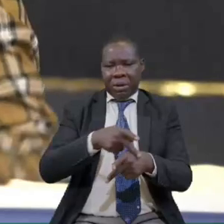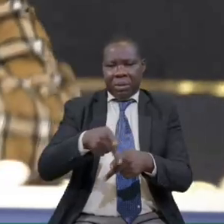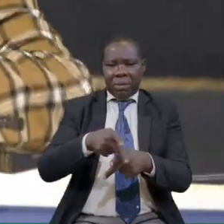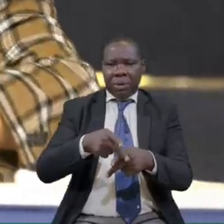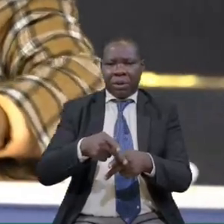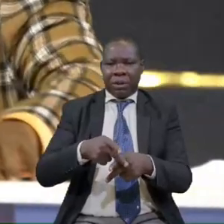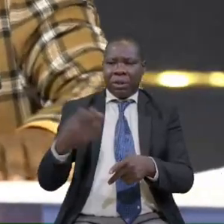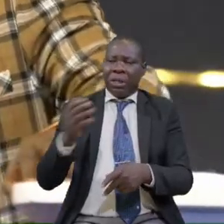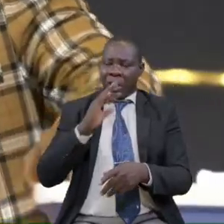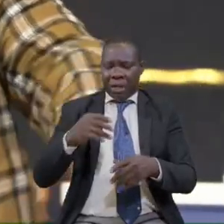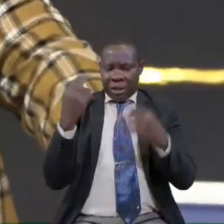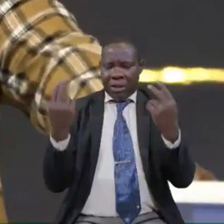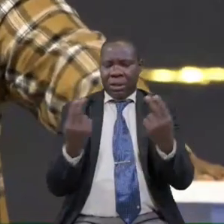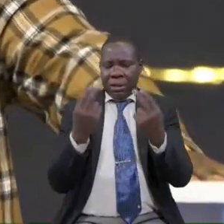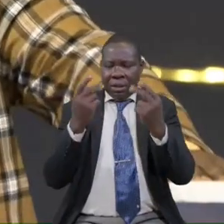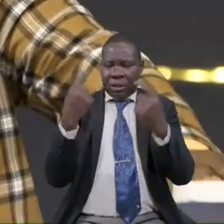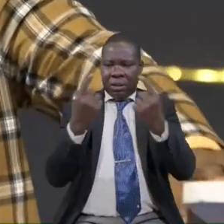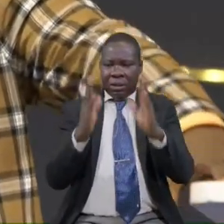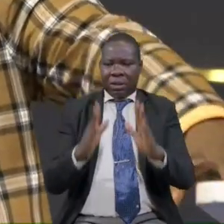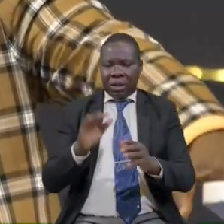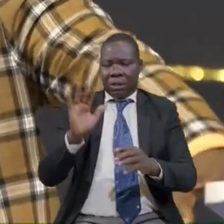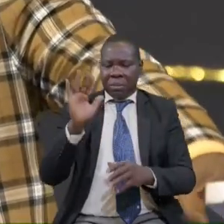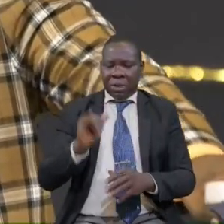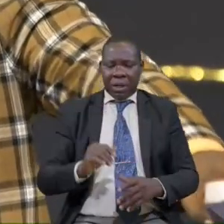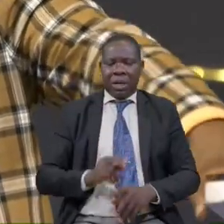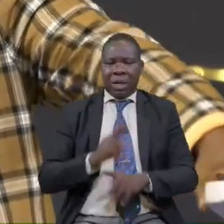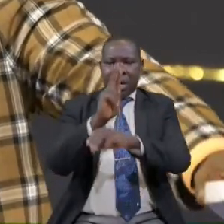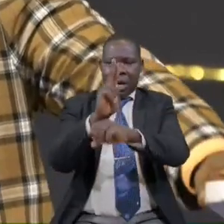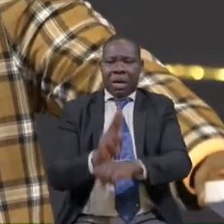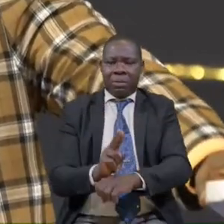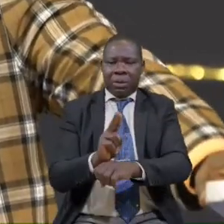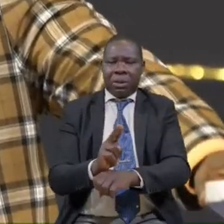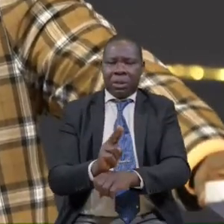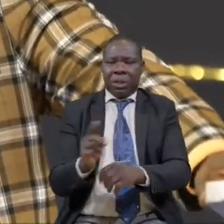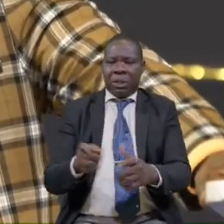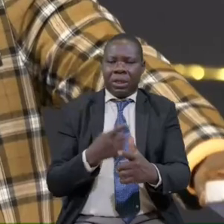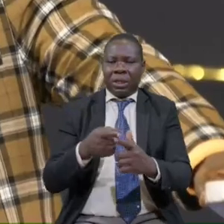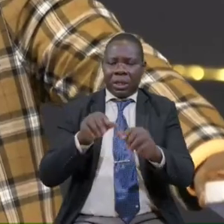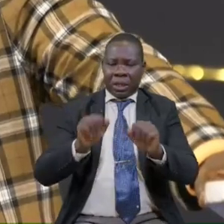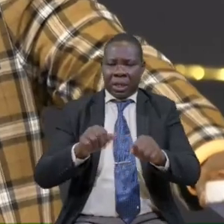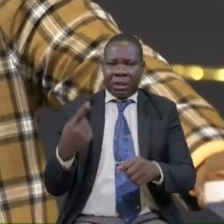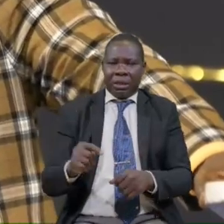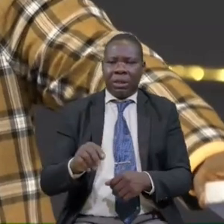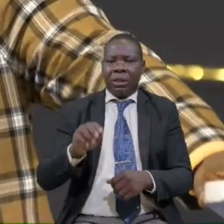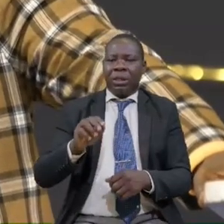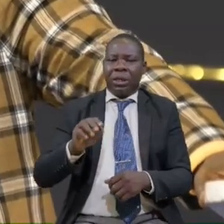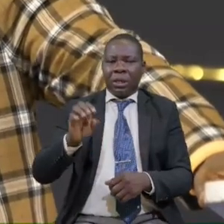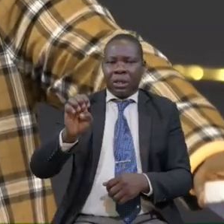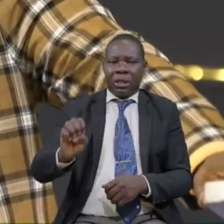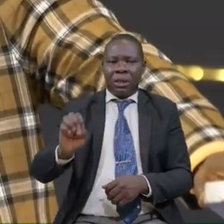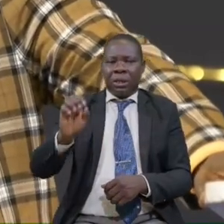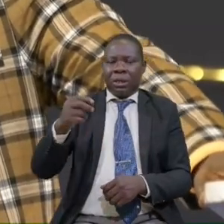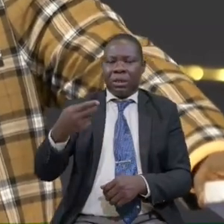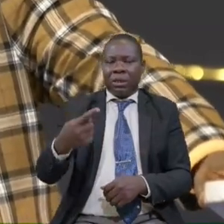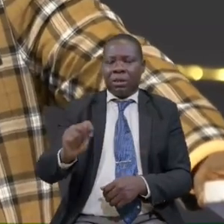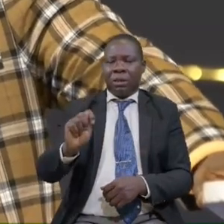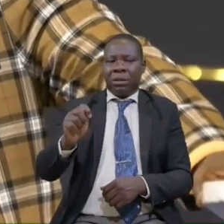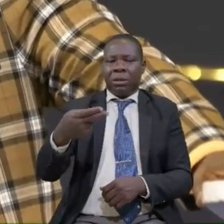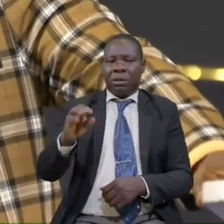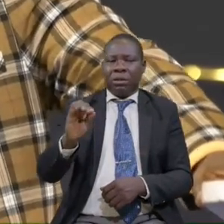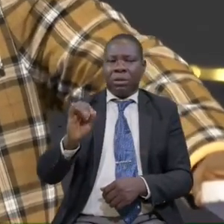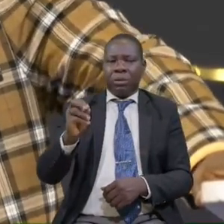pratique, pécheurs par habitude. Alors un Éthiopien peut-il changer sa peau et